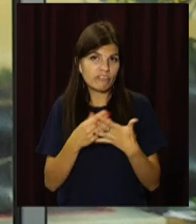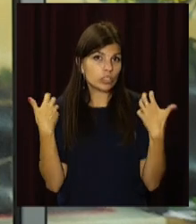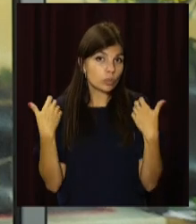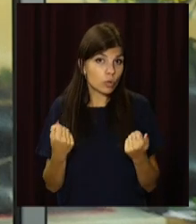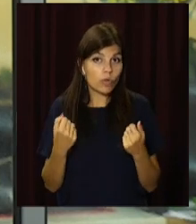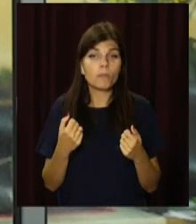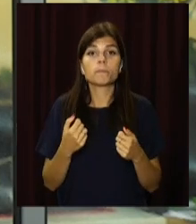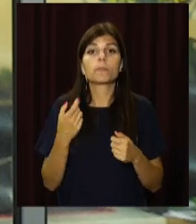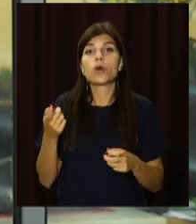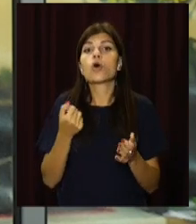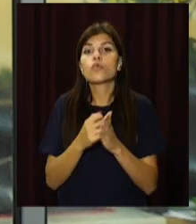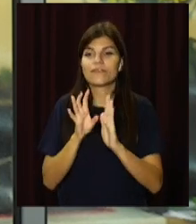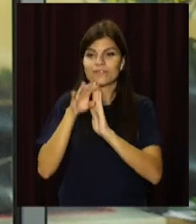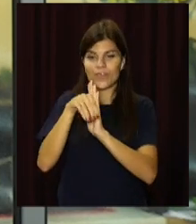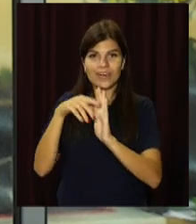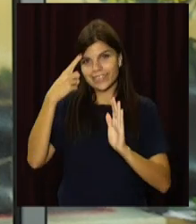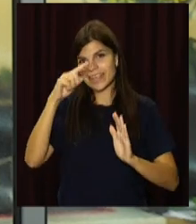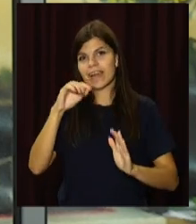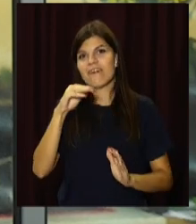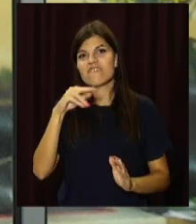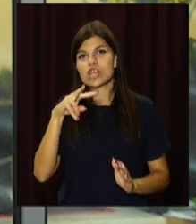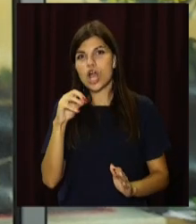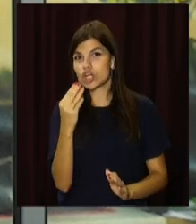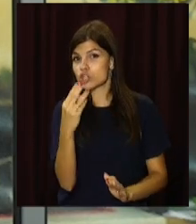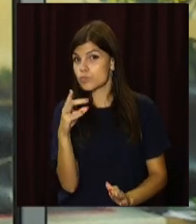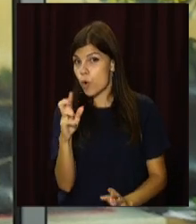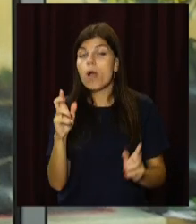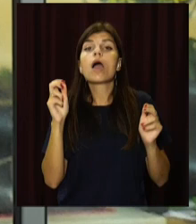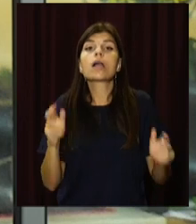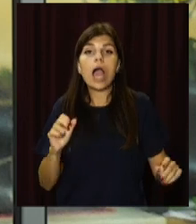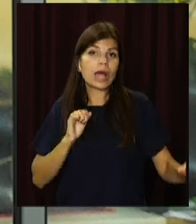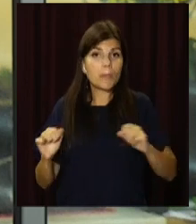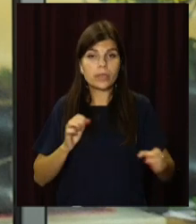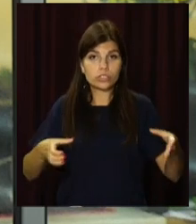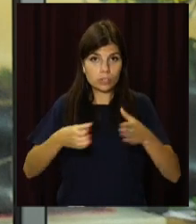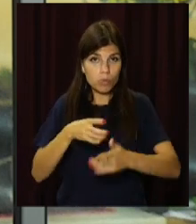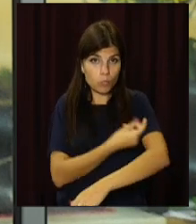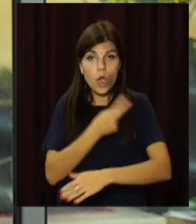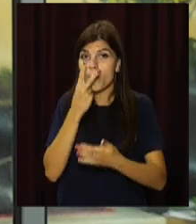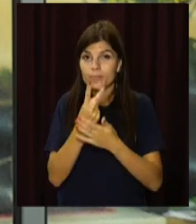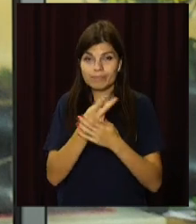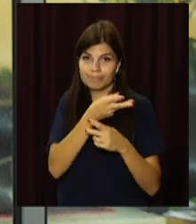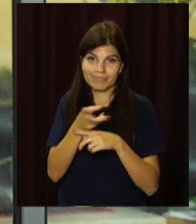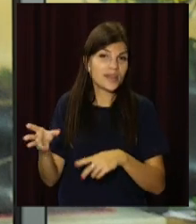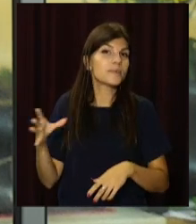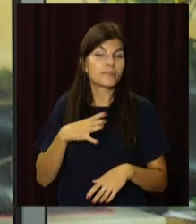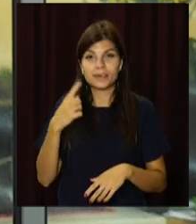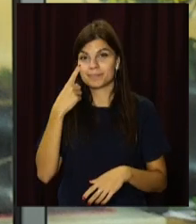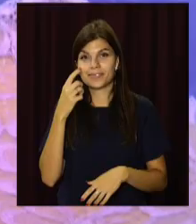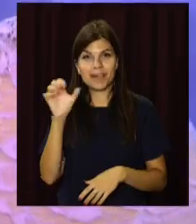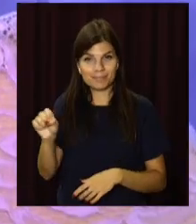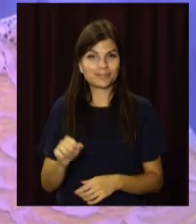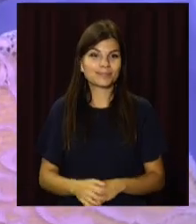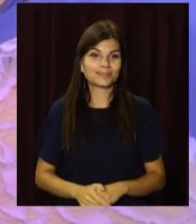та оточуючих. Долучилися до флешмобу і в Кам'янському. Як вакцинуються адміністратори, бачили наші журналісти.